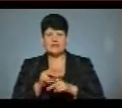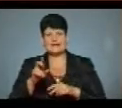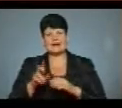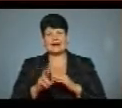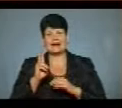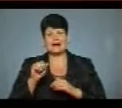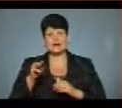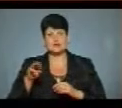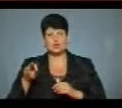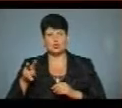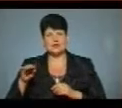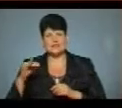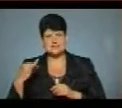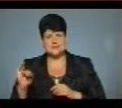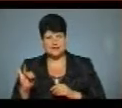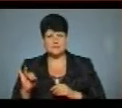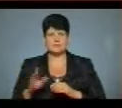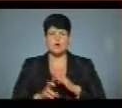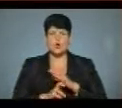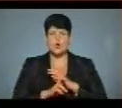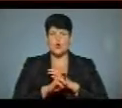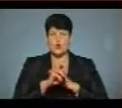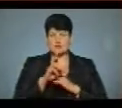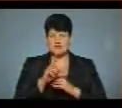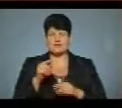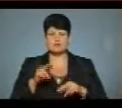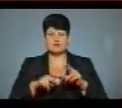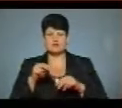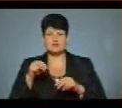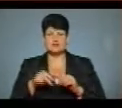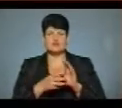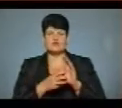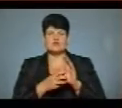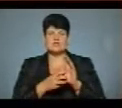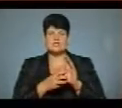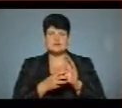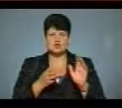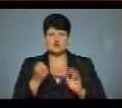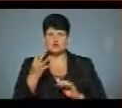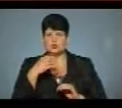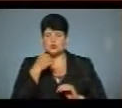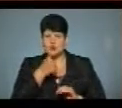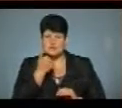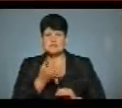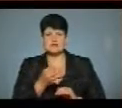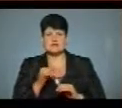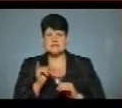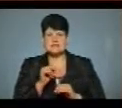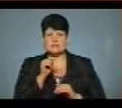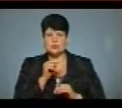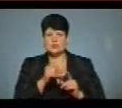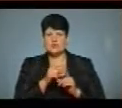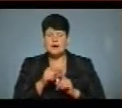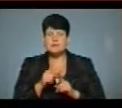Залужжя Збаразького району. Він збудований у 1914 році, повідомив голова благодійної організації Андрій Савчук. За його